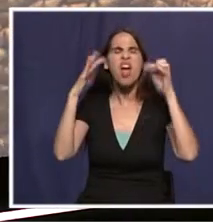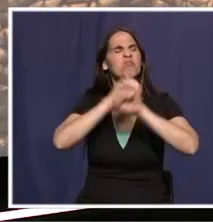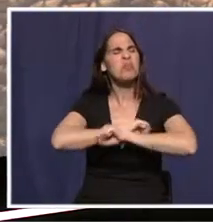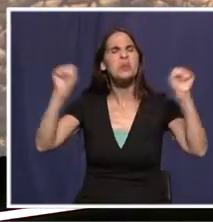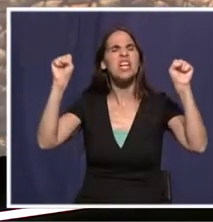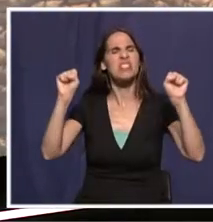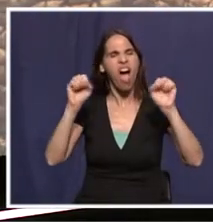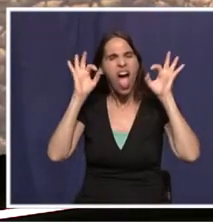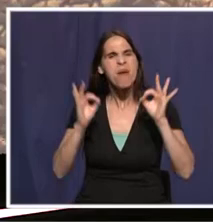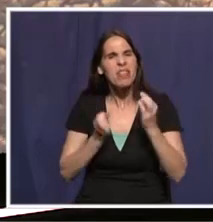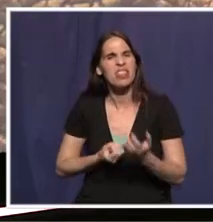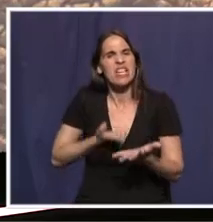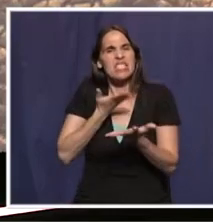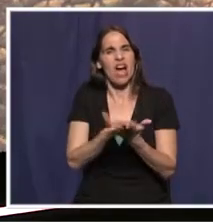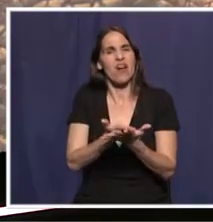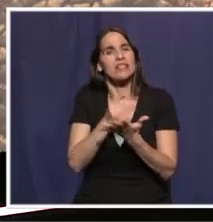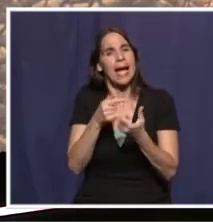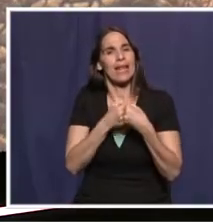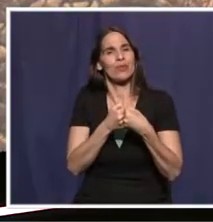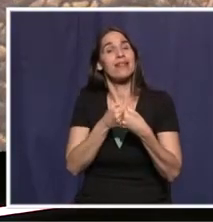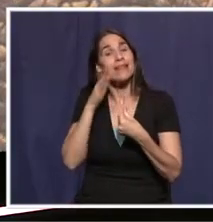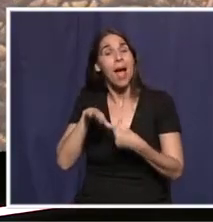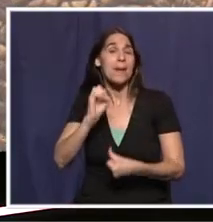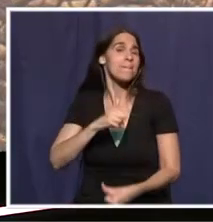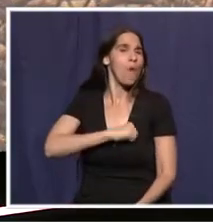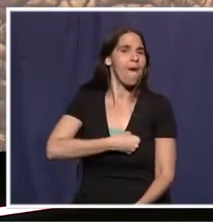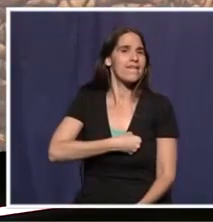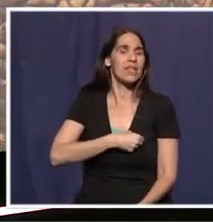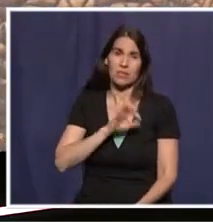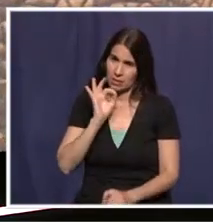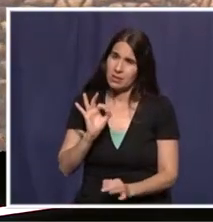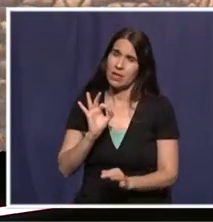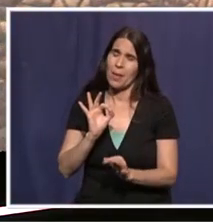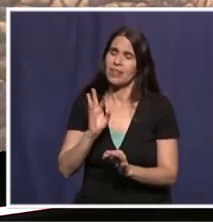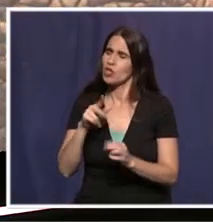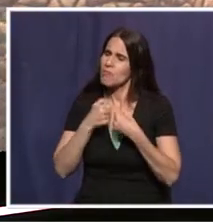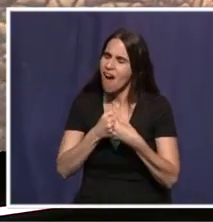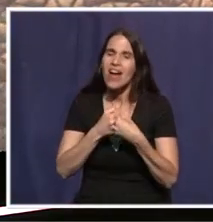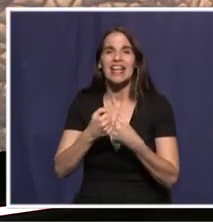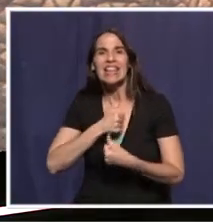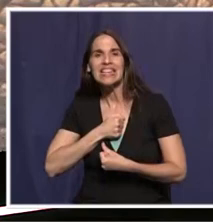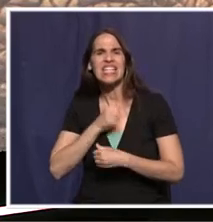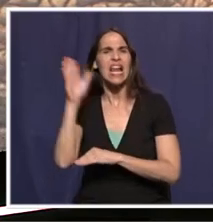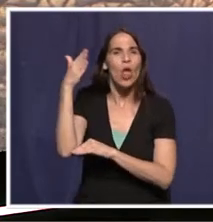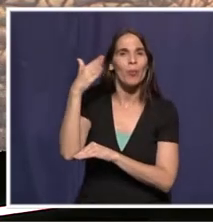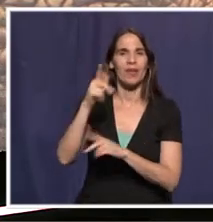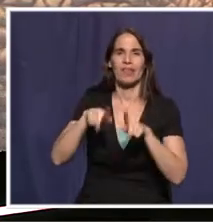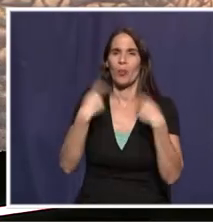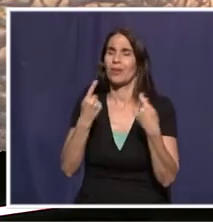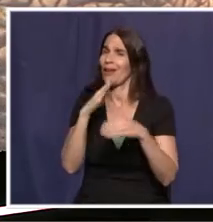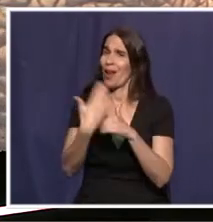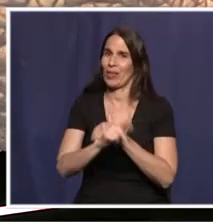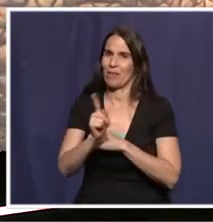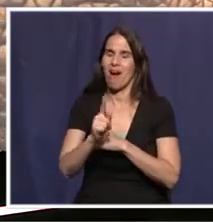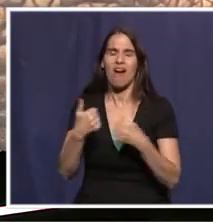הזמן להתמודד איתה גם אם זה כואב. וזה באמת האמת שיש כאן מאבק דתי, לאומי ותרבותי שלא הסתיים. קונפליקט